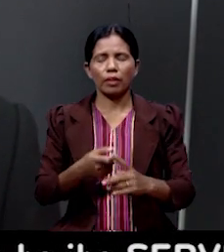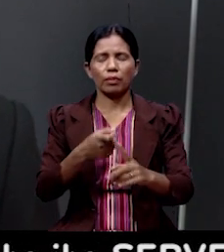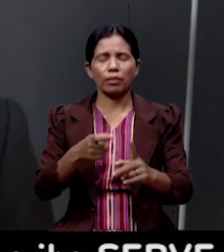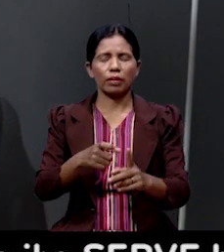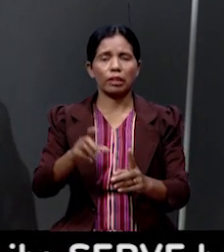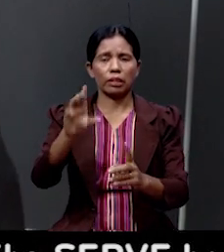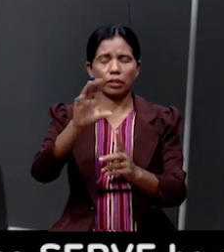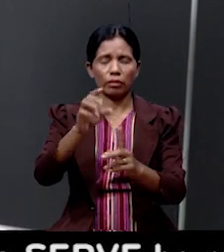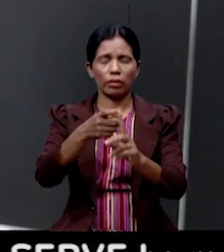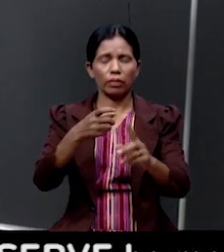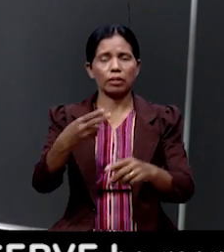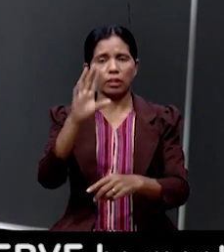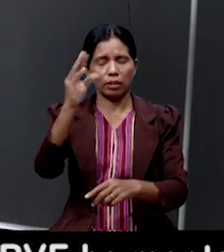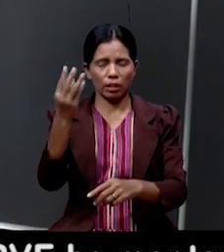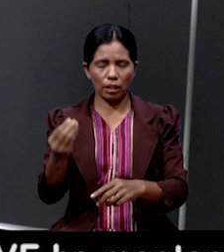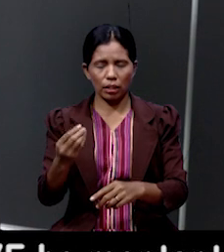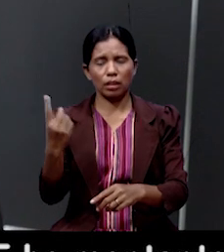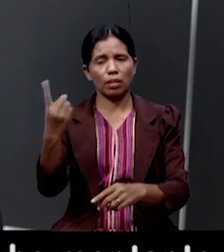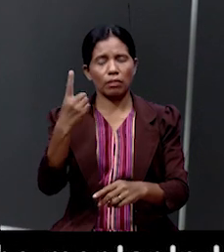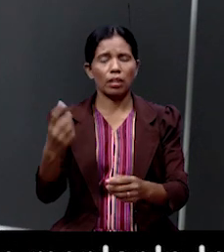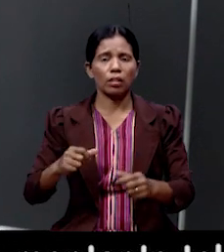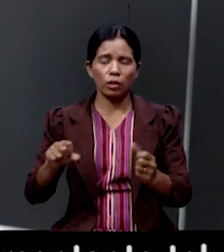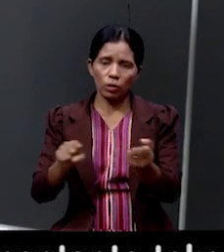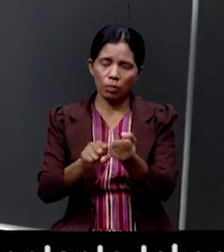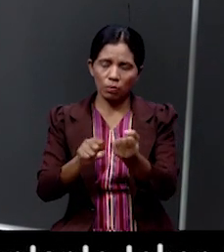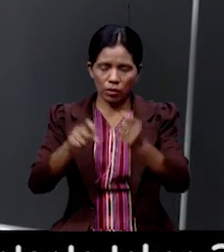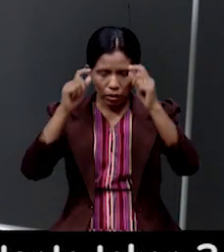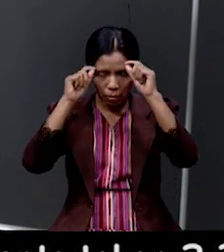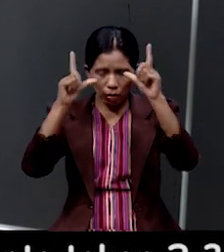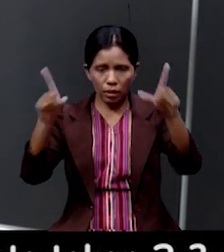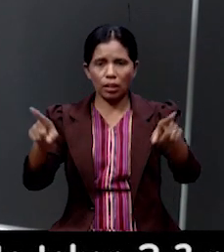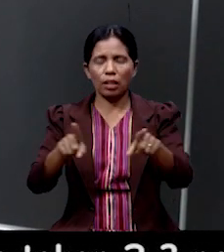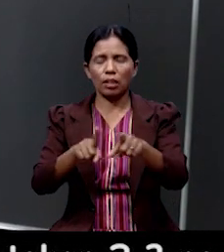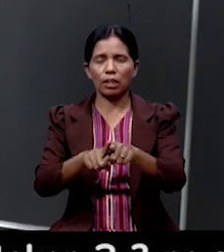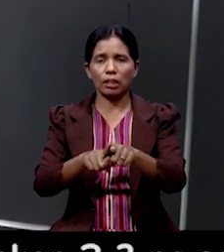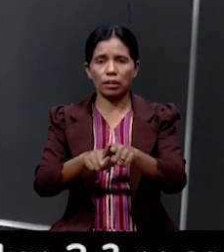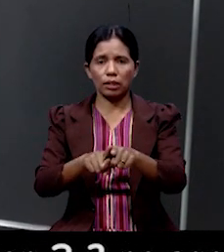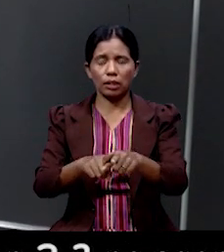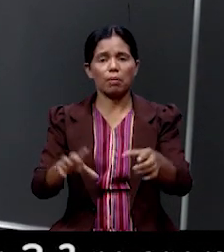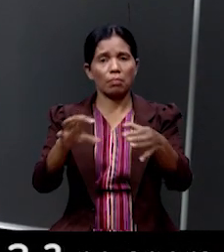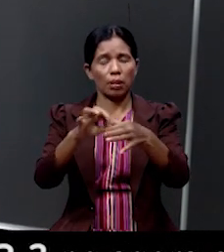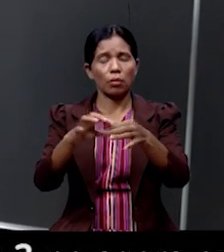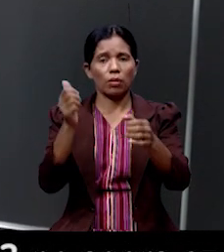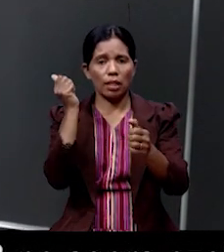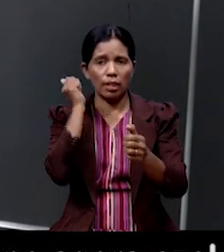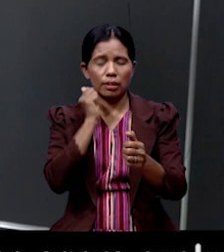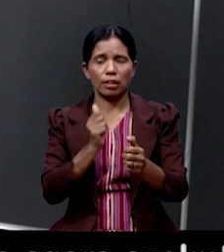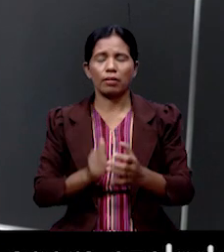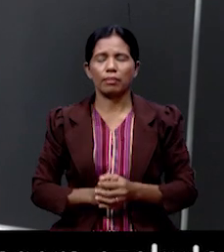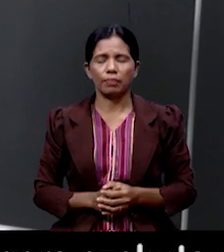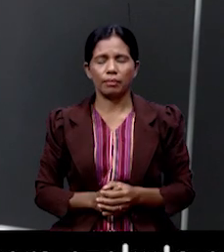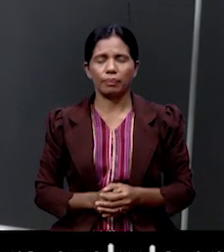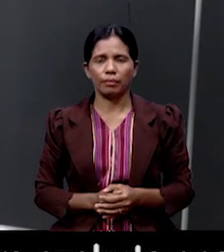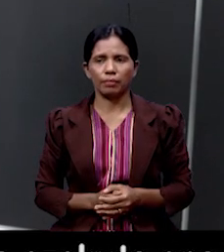kita tetap dan selalu mendukung Timor Leste menjadi anggota ASEAN yang dalam berproses, dan juga WTO ya,